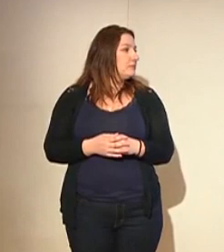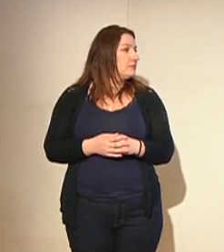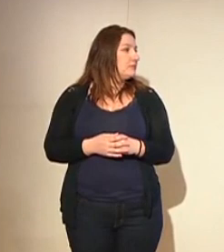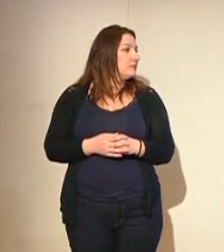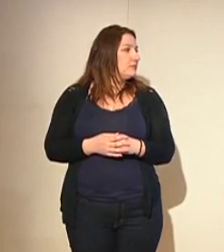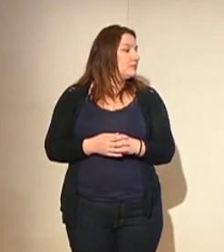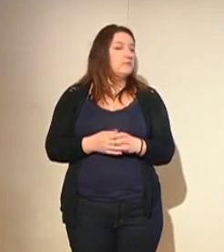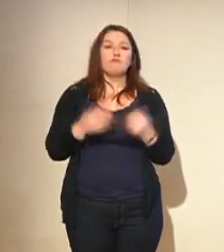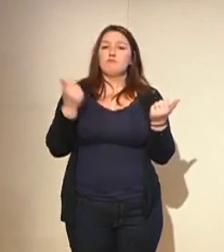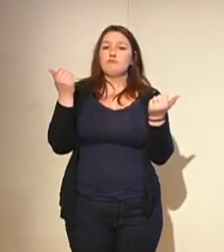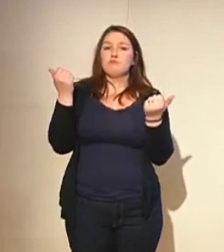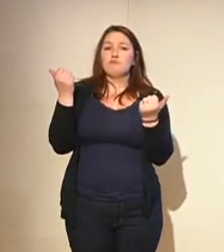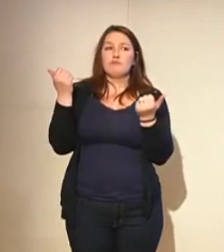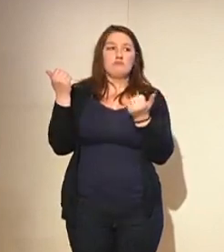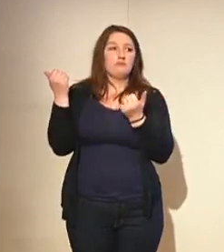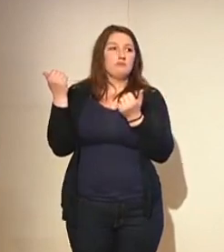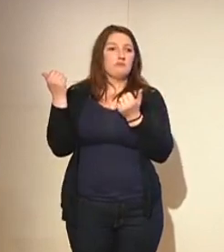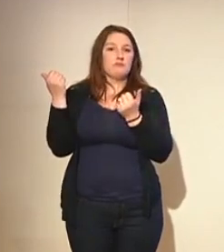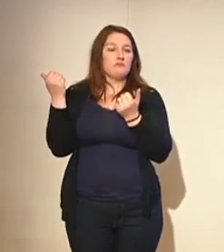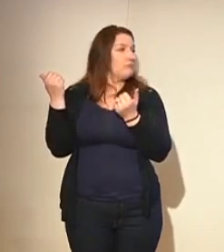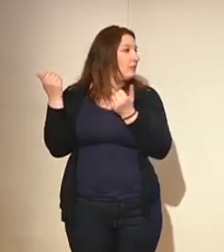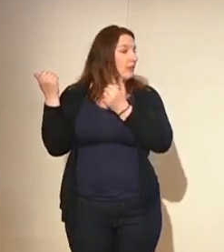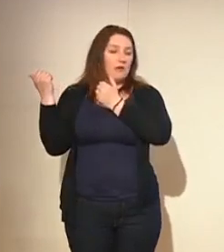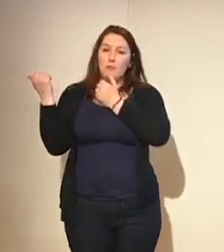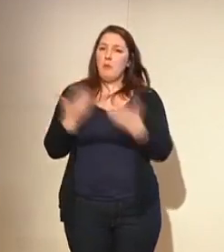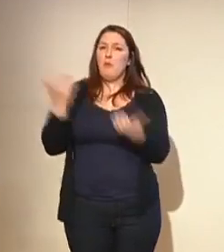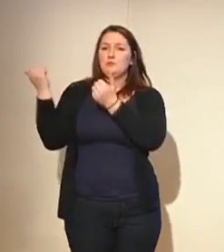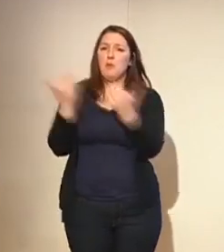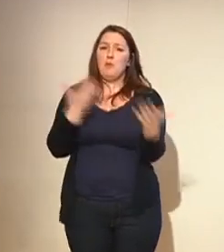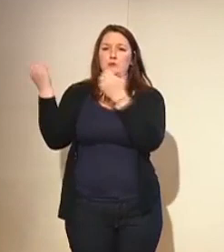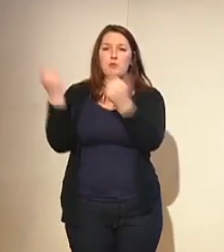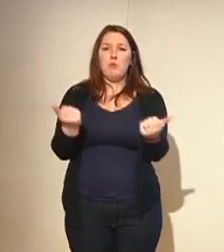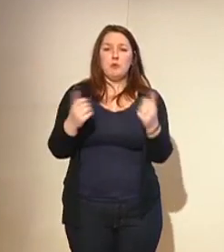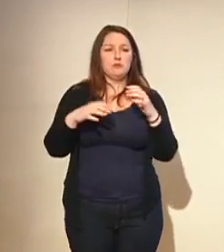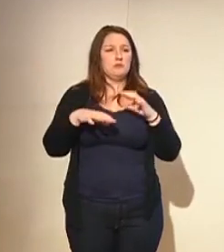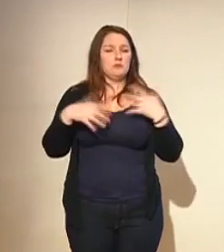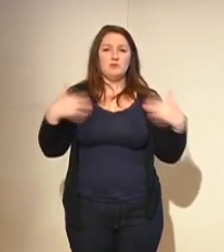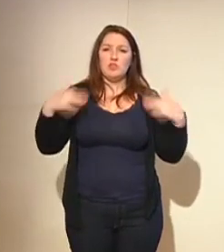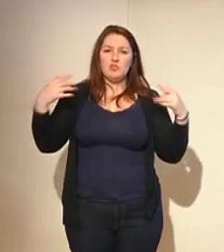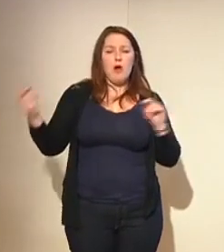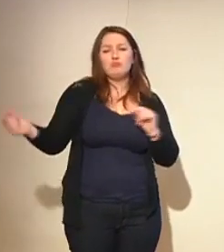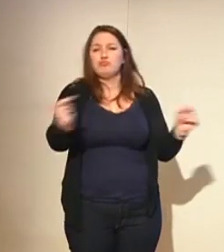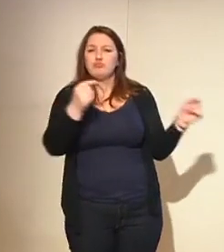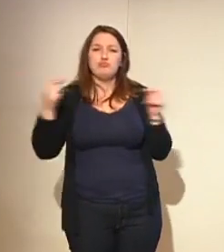été ou des propositions qui ont été largement débattu sur la place